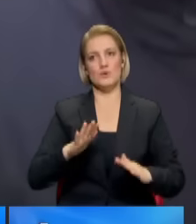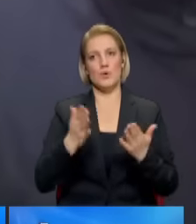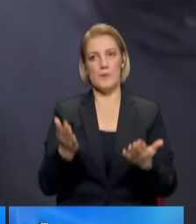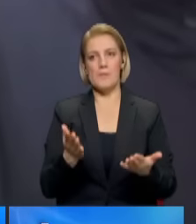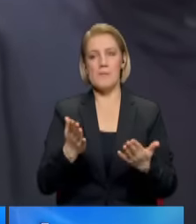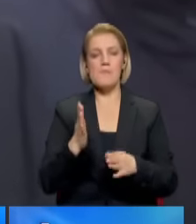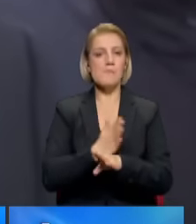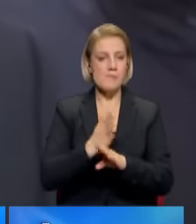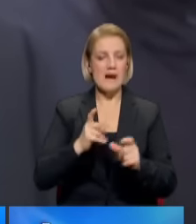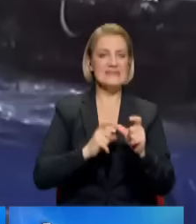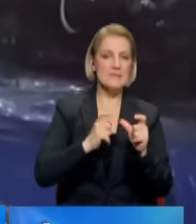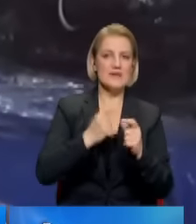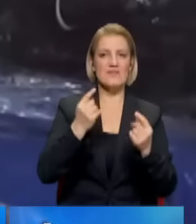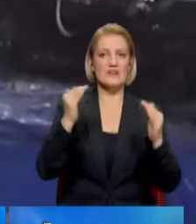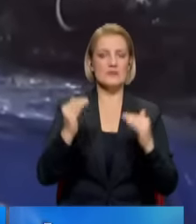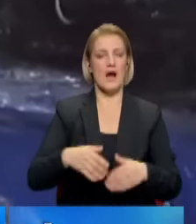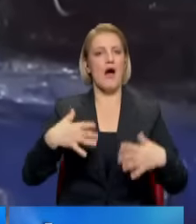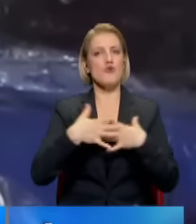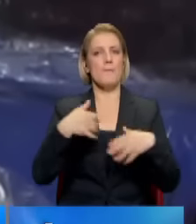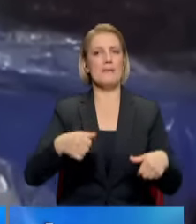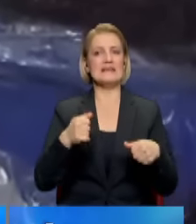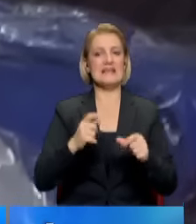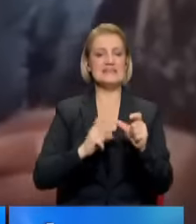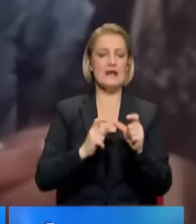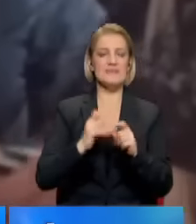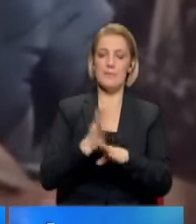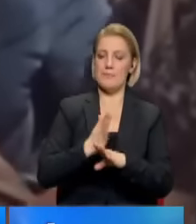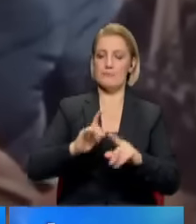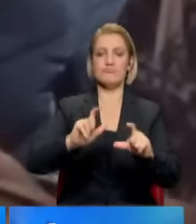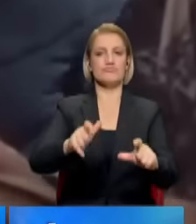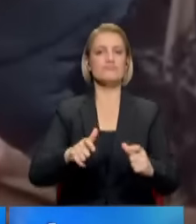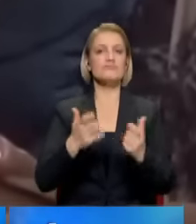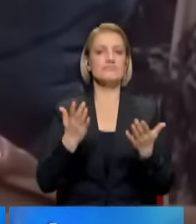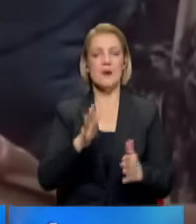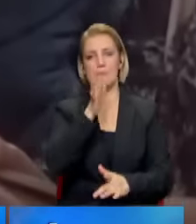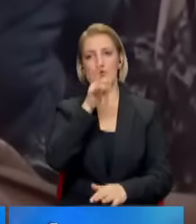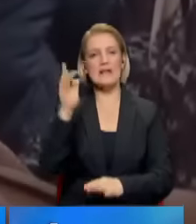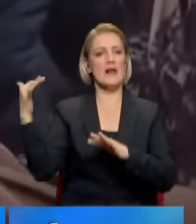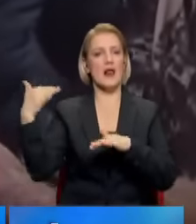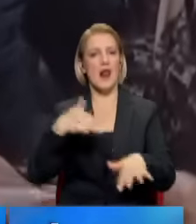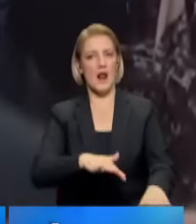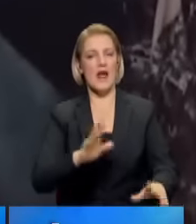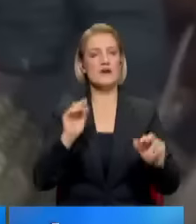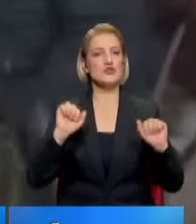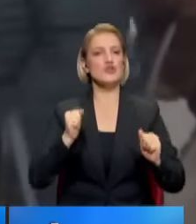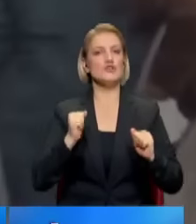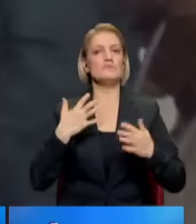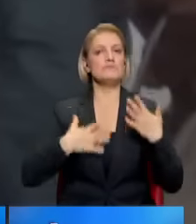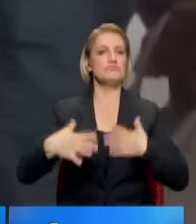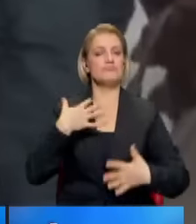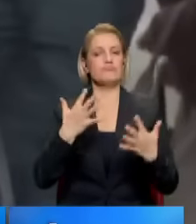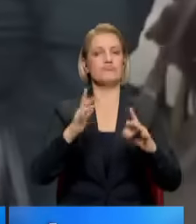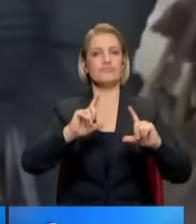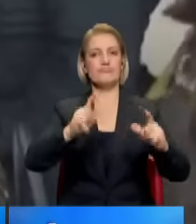insin, özellikle meyve ve sebzede. Akşam pazarında ancak sebze meyve alabiliyor tüketici. Bulgaristan'dan gelenlerse kışlık alışverişini